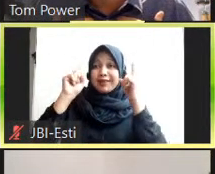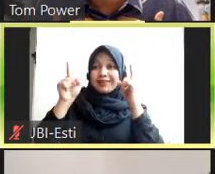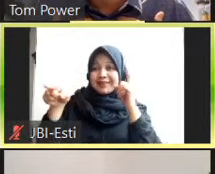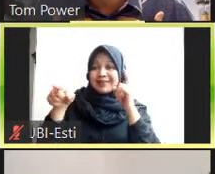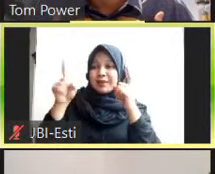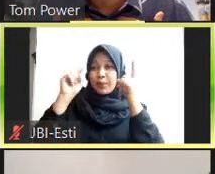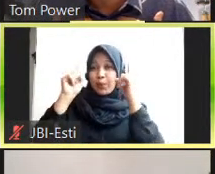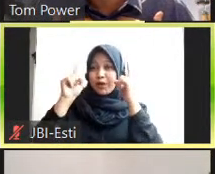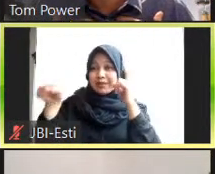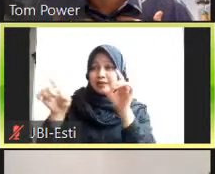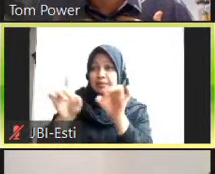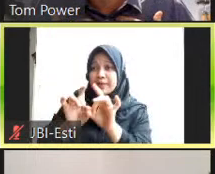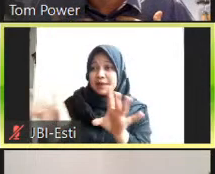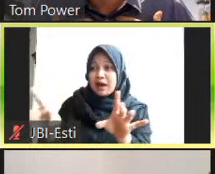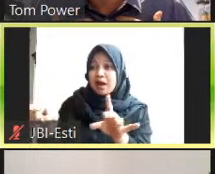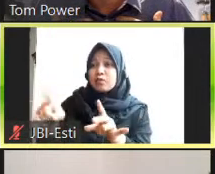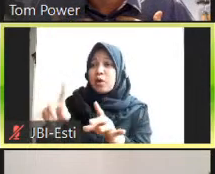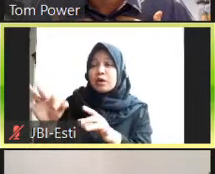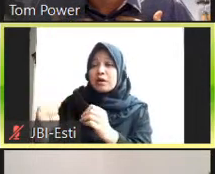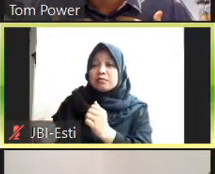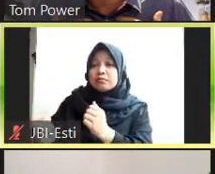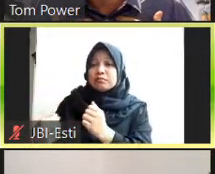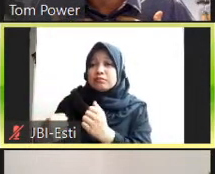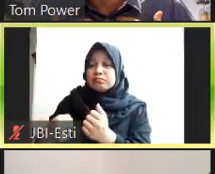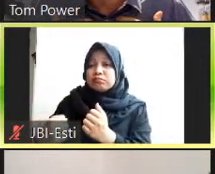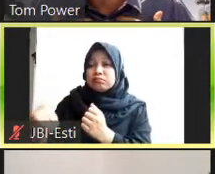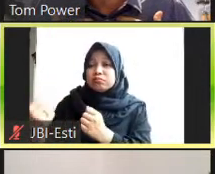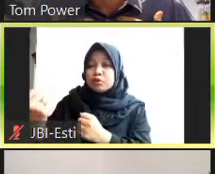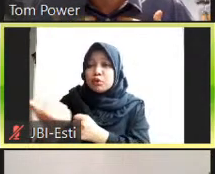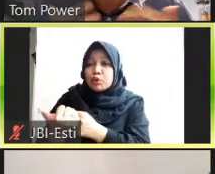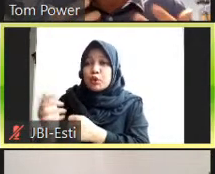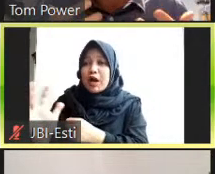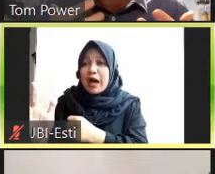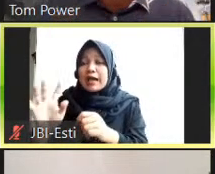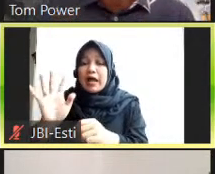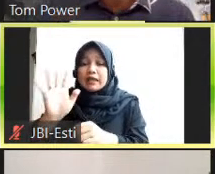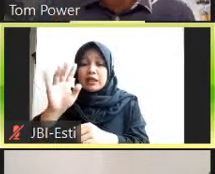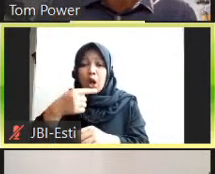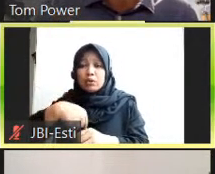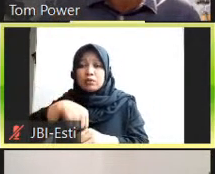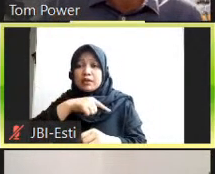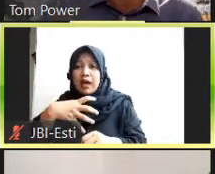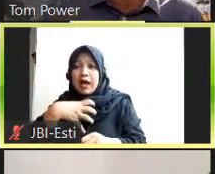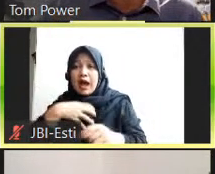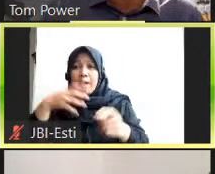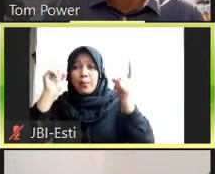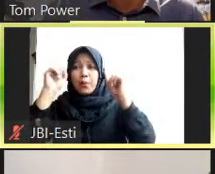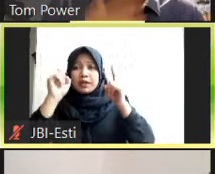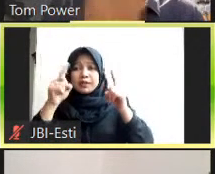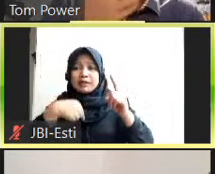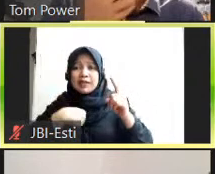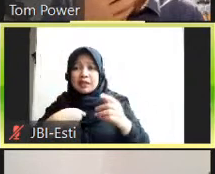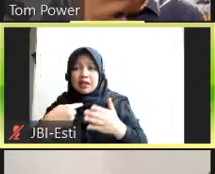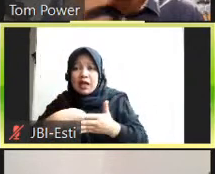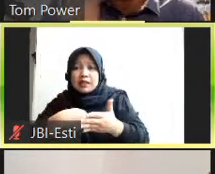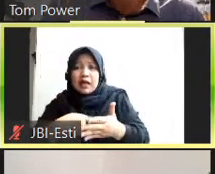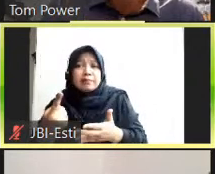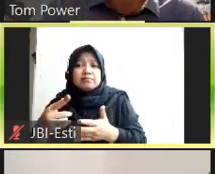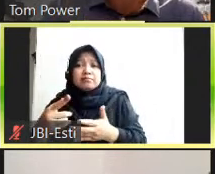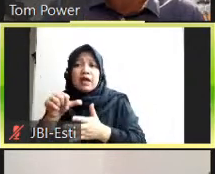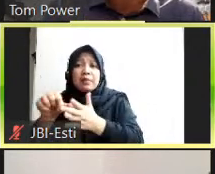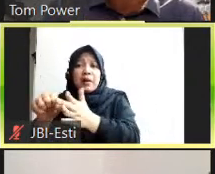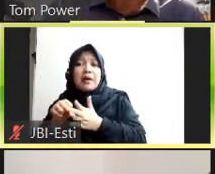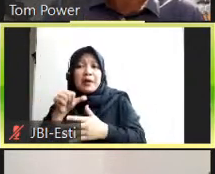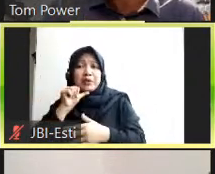politik kita ketika hak itu terancam. Baik, mungkin cukup di situ